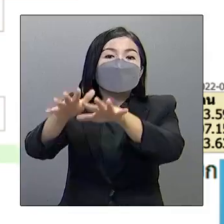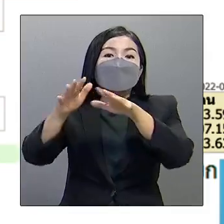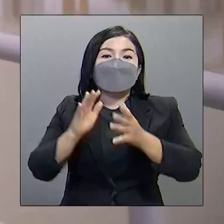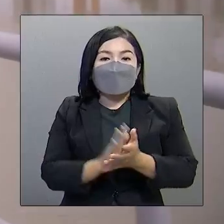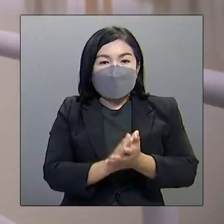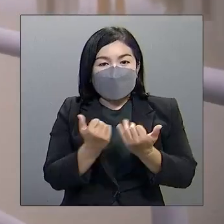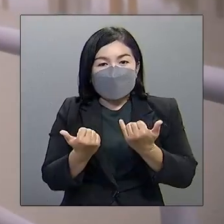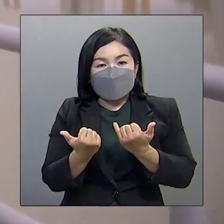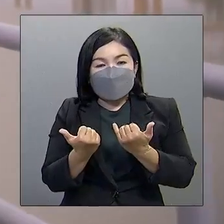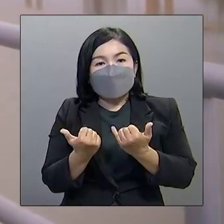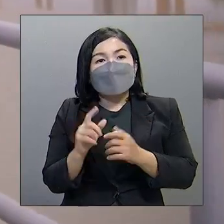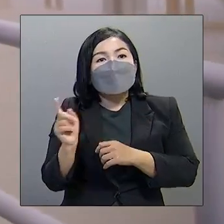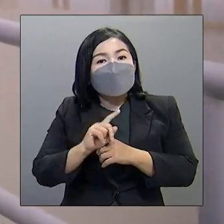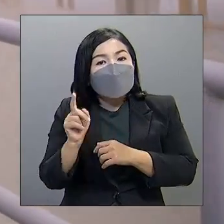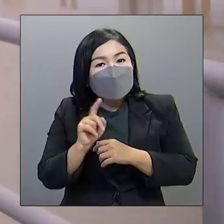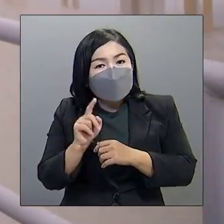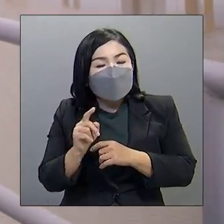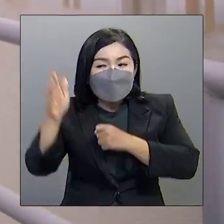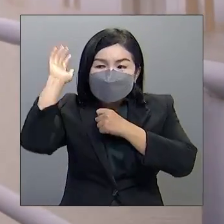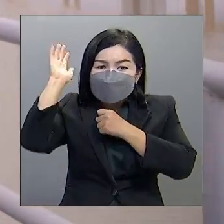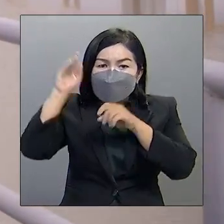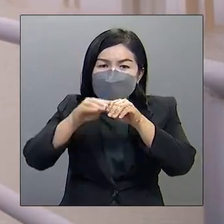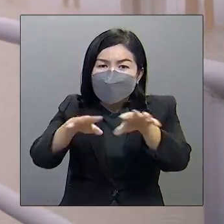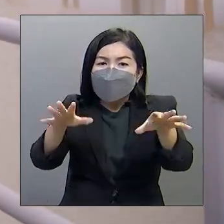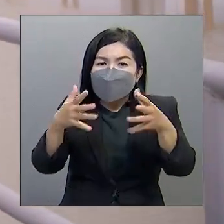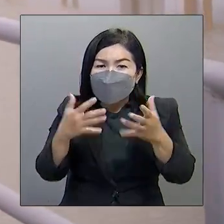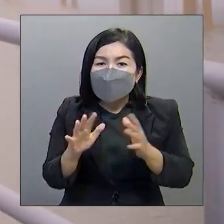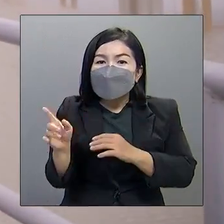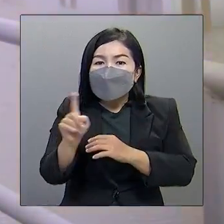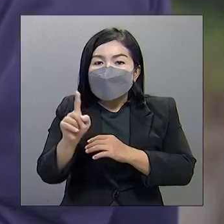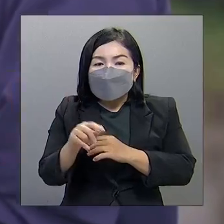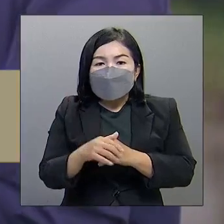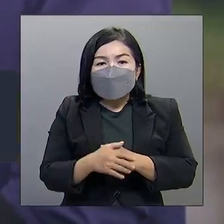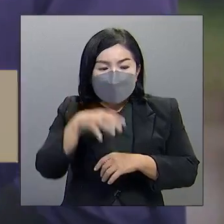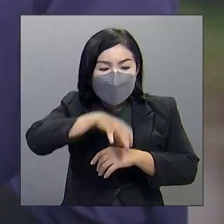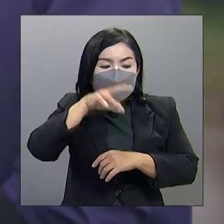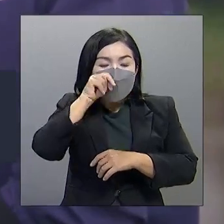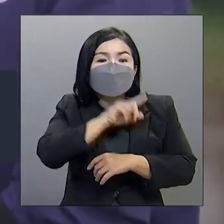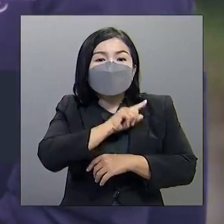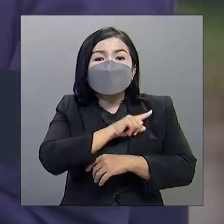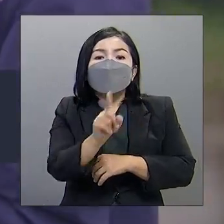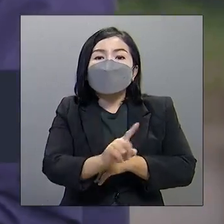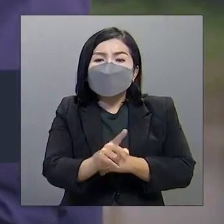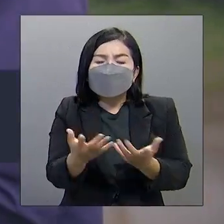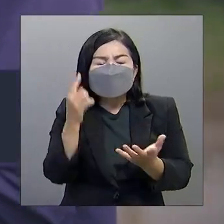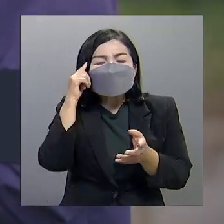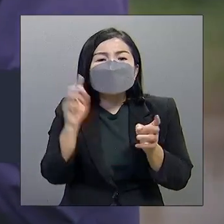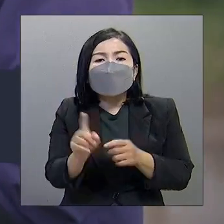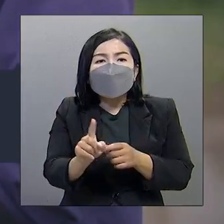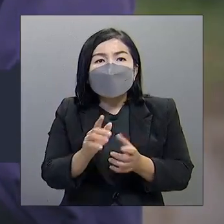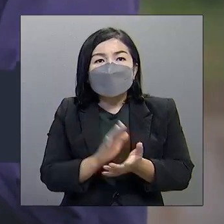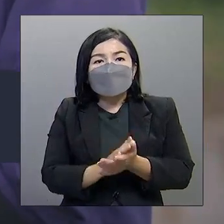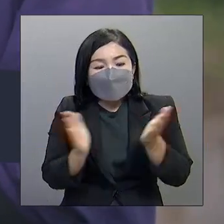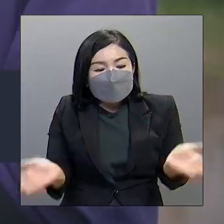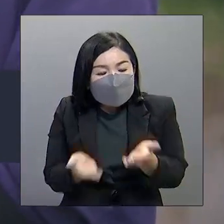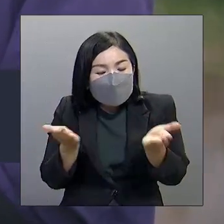ไท รทีนี้สำนักงานสารสนเทศเขาว่าอย่างนี้แล้วนะครับทางสทช.ว่าไงครับ ในส่วนของการชี้เป้าเนี่ยเราต้องเป็นสารสถาบันส